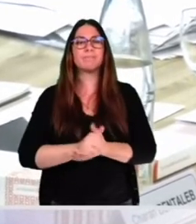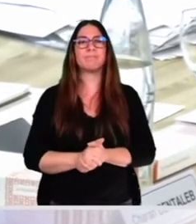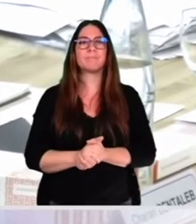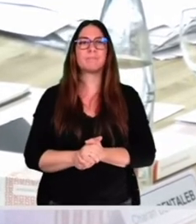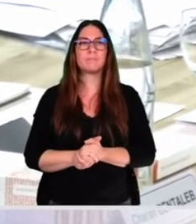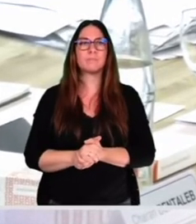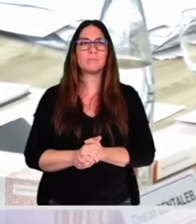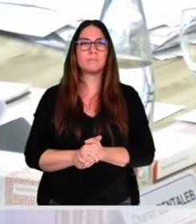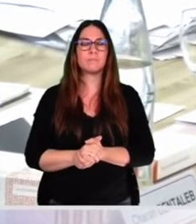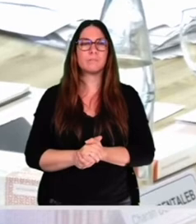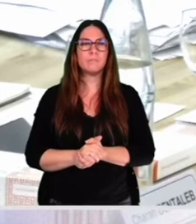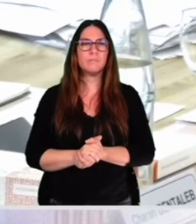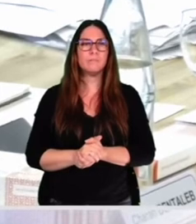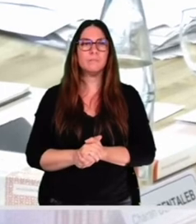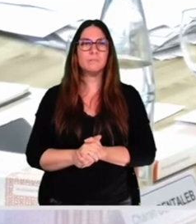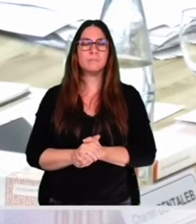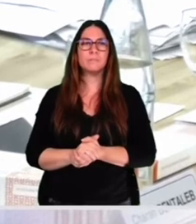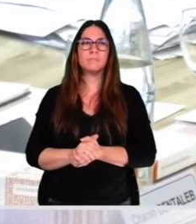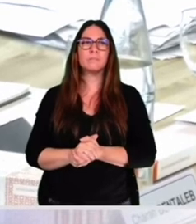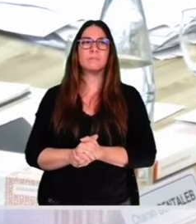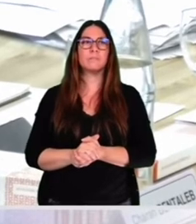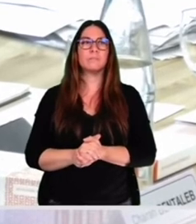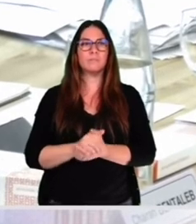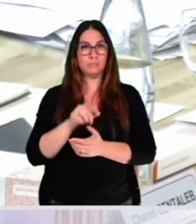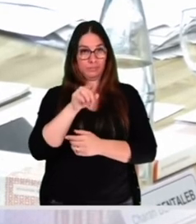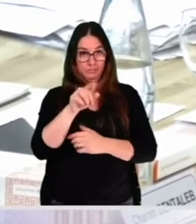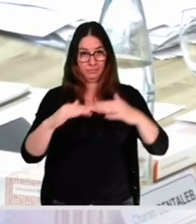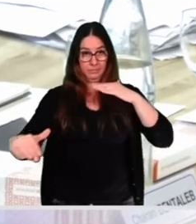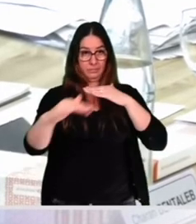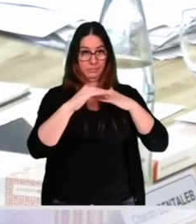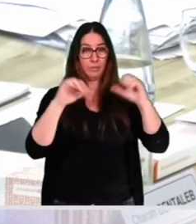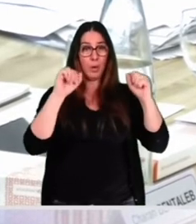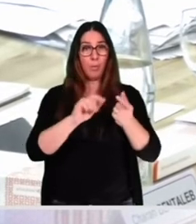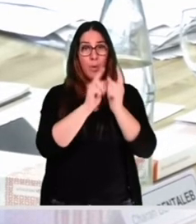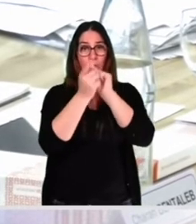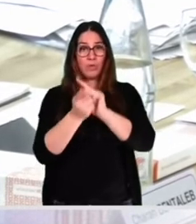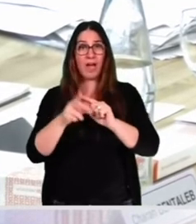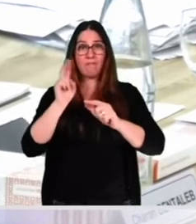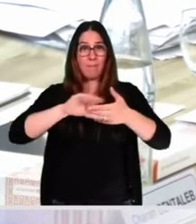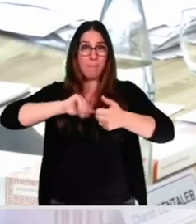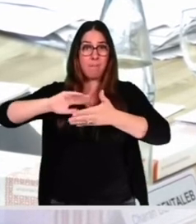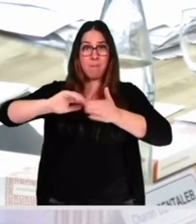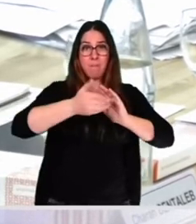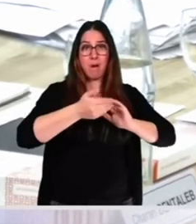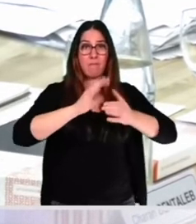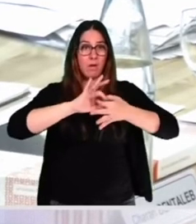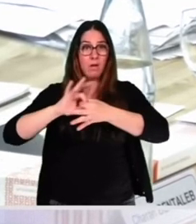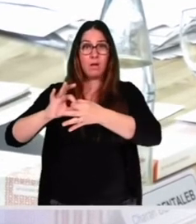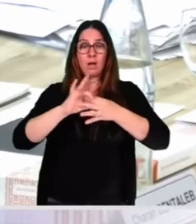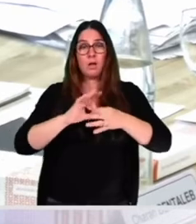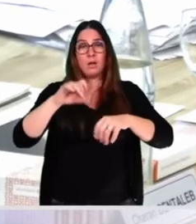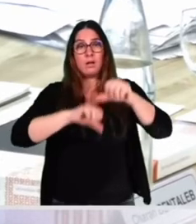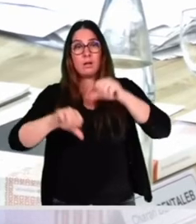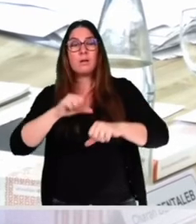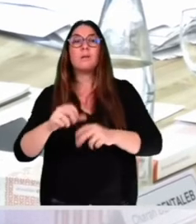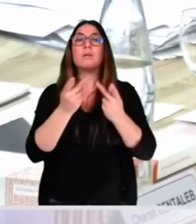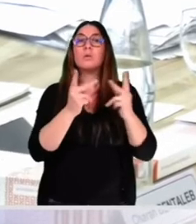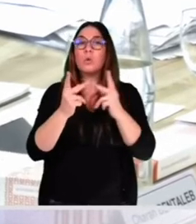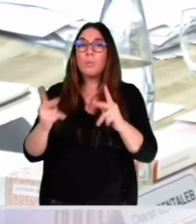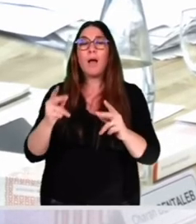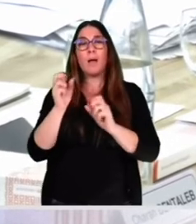commun depuis ce point stratégique. Ce site pourrait ainsi devenir un véritable nœud intermodal apaisé, un laboratoire d'urbanité où se croisent